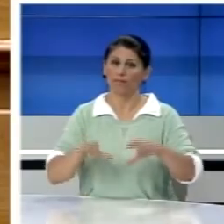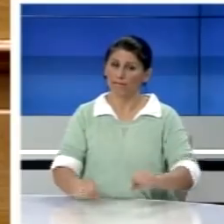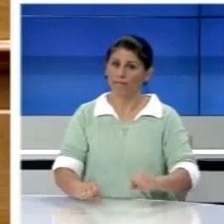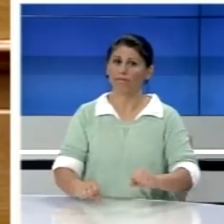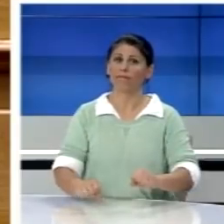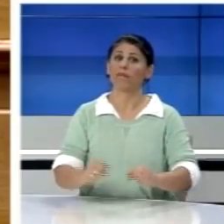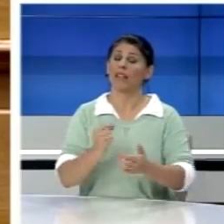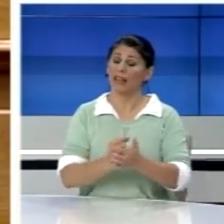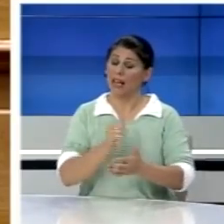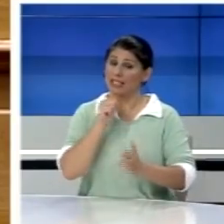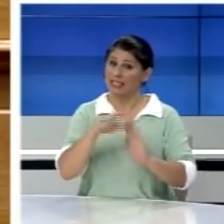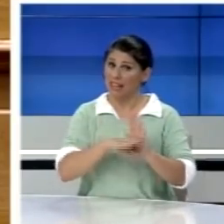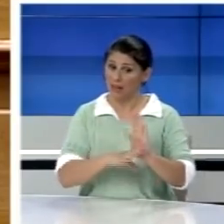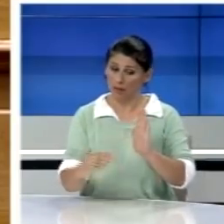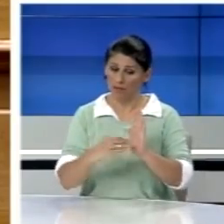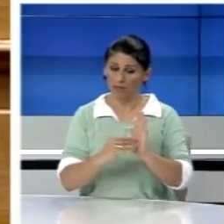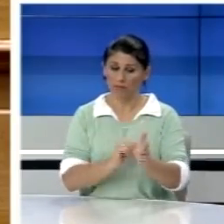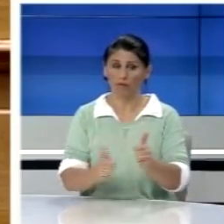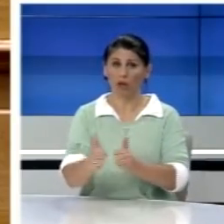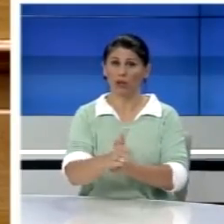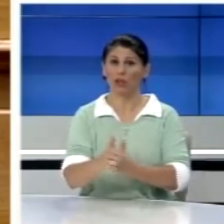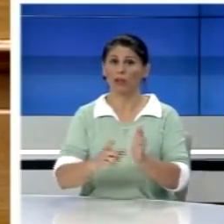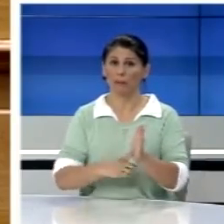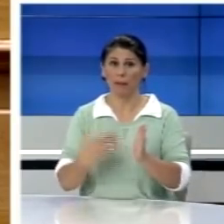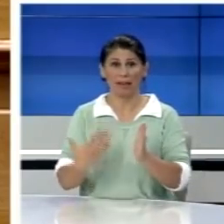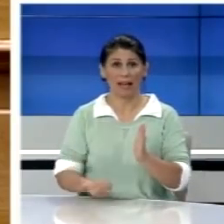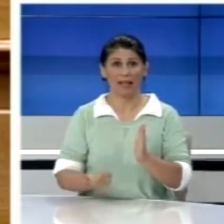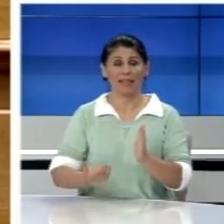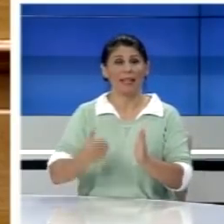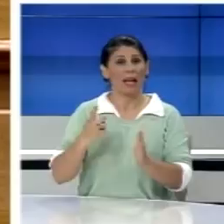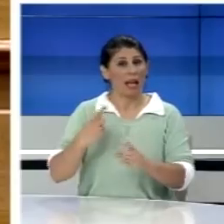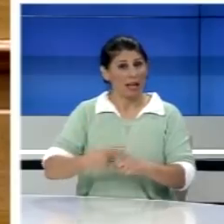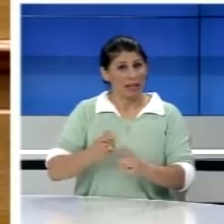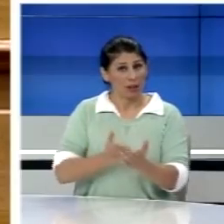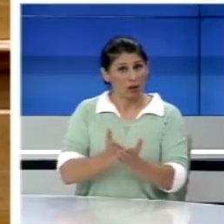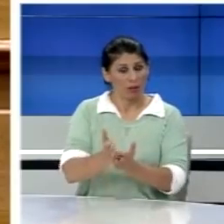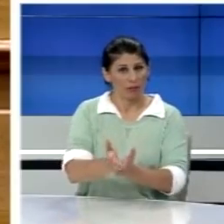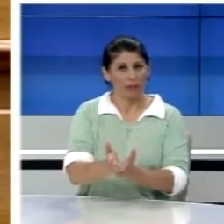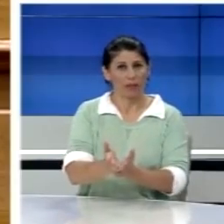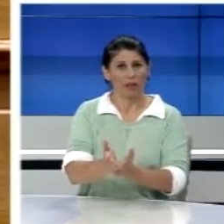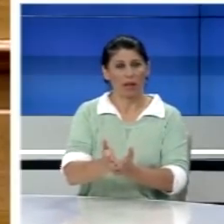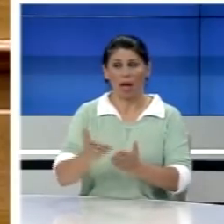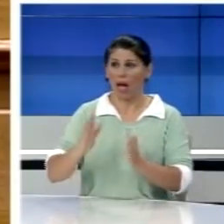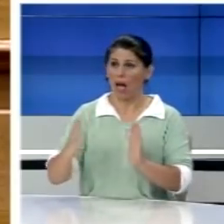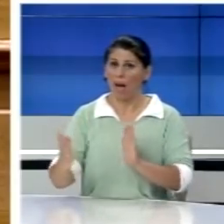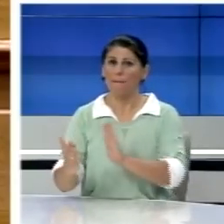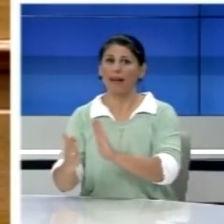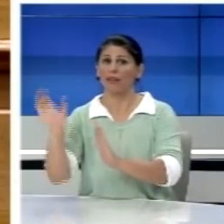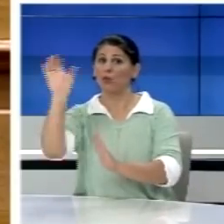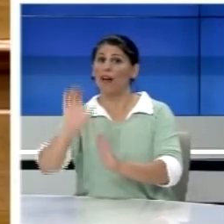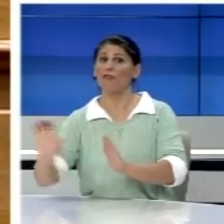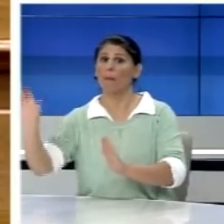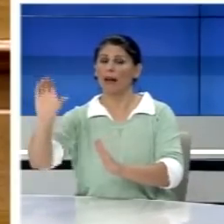κατοχυρωθεί και συνταγματικά η προτεραιότητα που πρέπει να έχει το ελληνικό δίκαιο έναντι του ευρωενωσιακού.